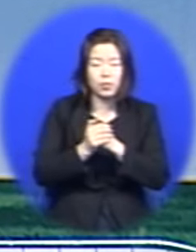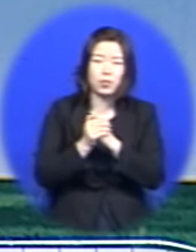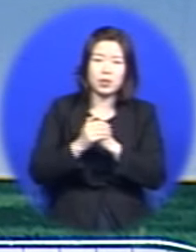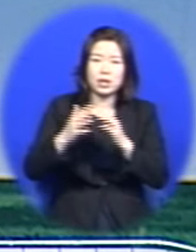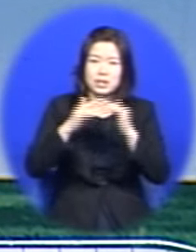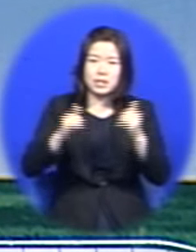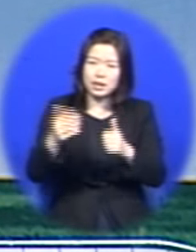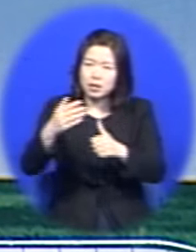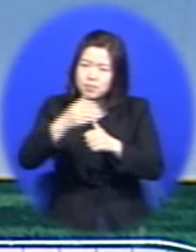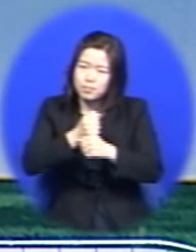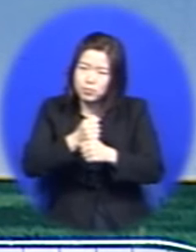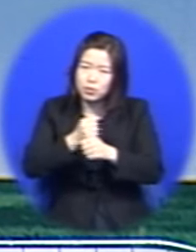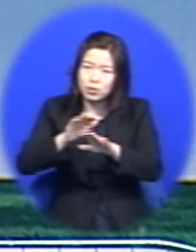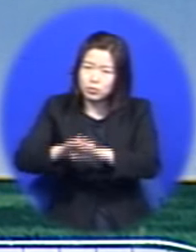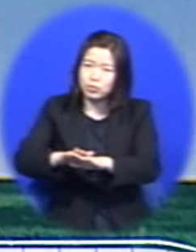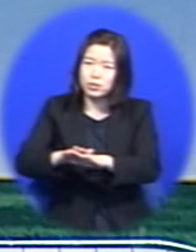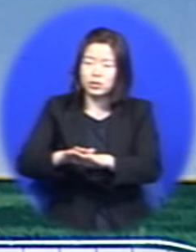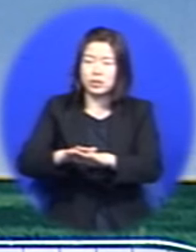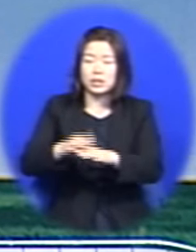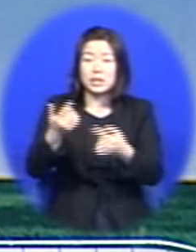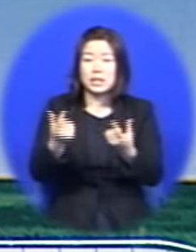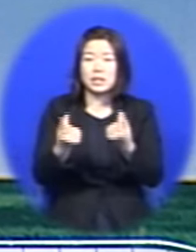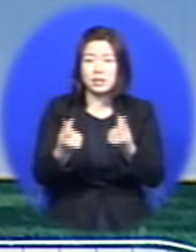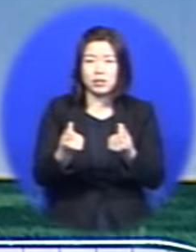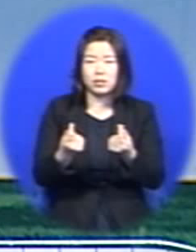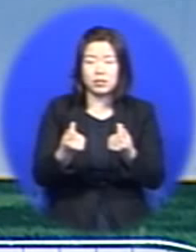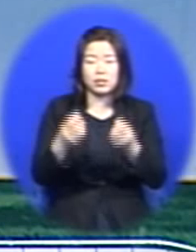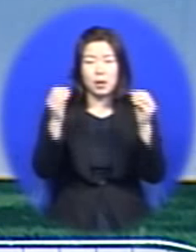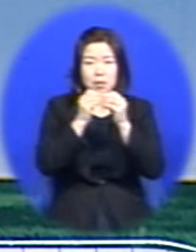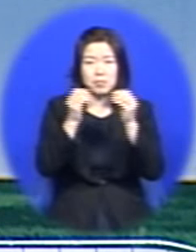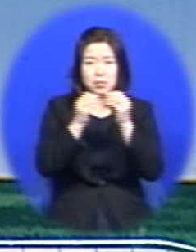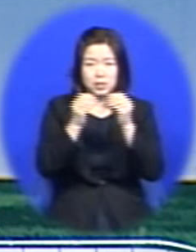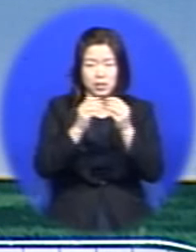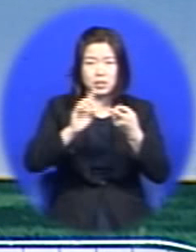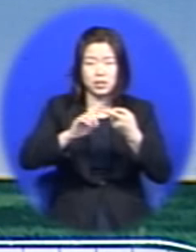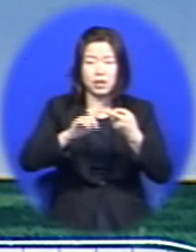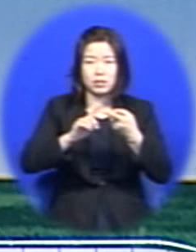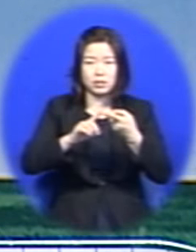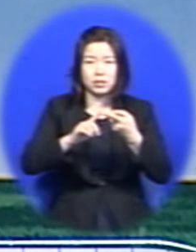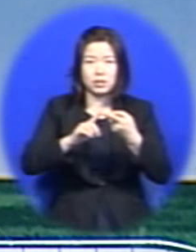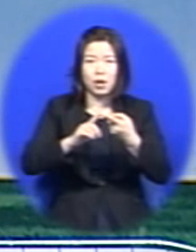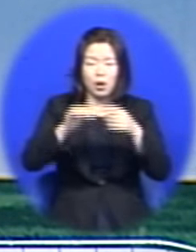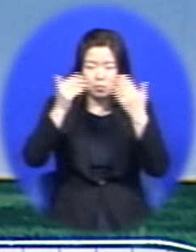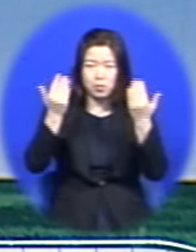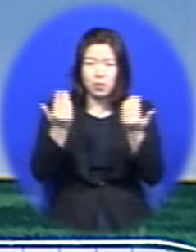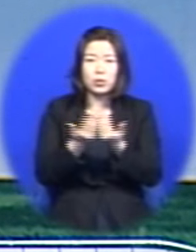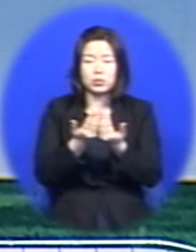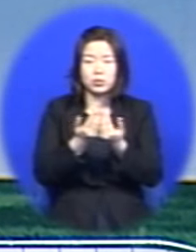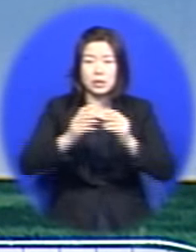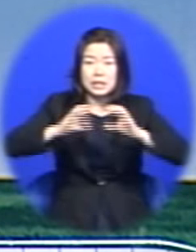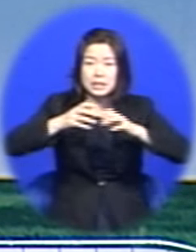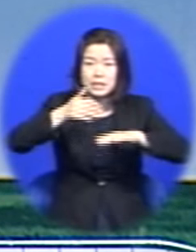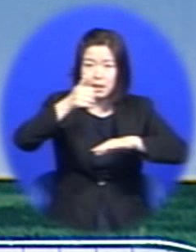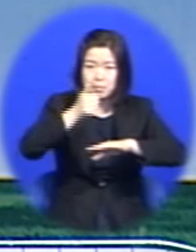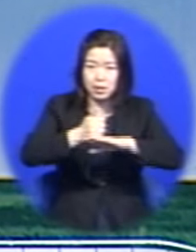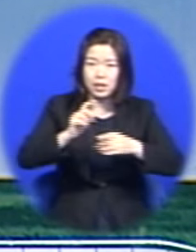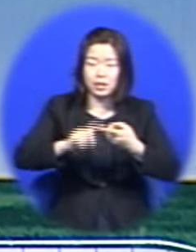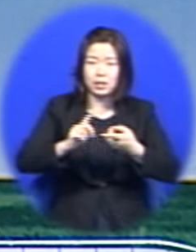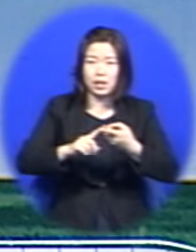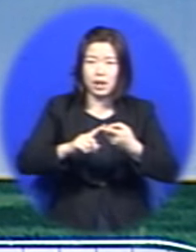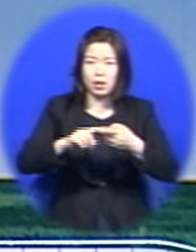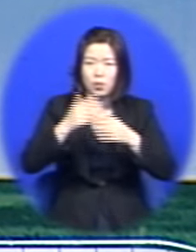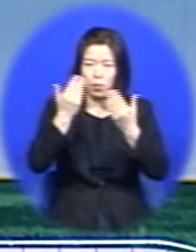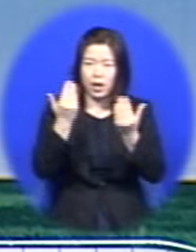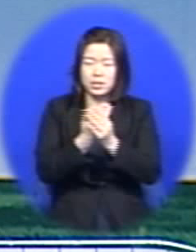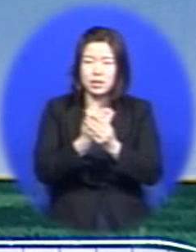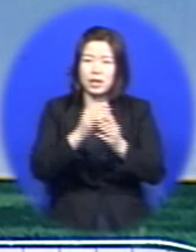묶어 놓으려고 하는 그런 메시지는요, 전부 이 종말에 대한 완전한 왜곡이에요.